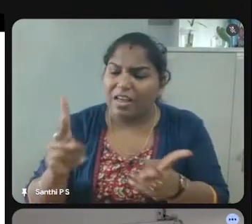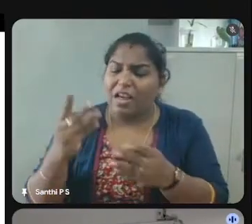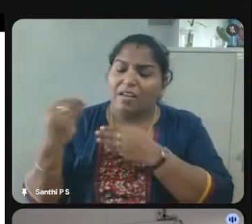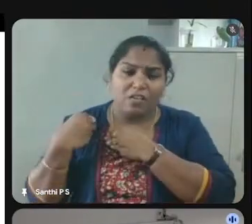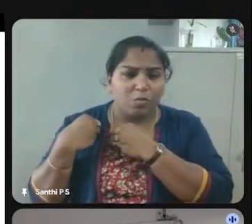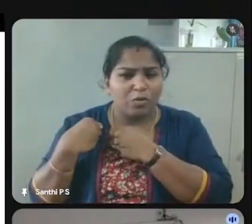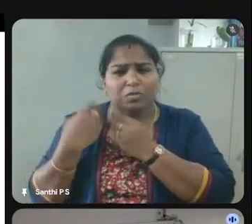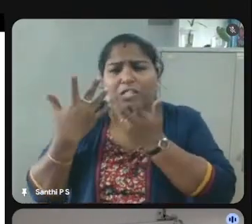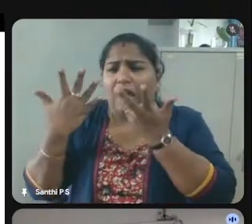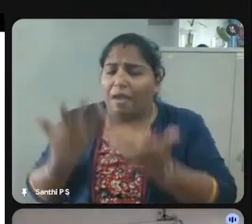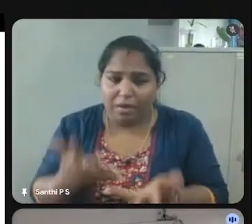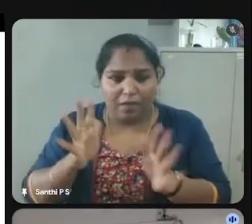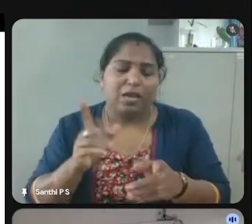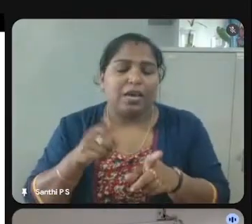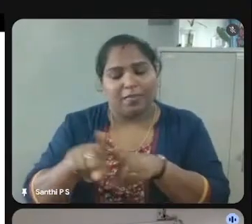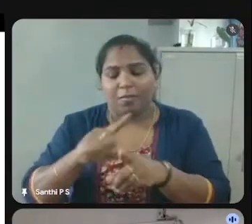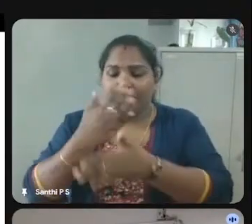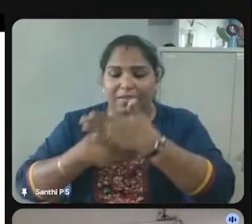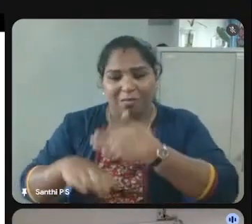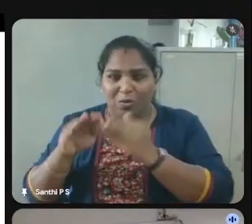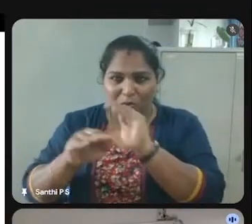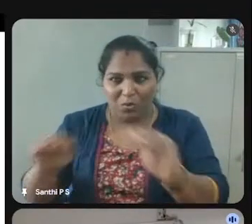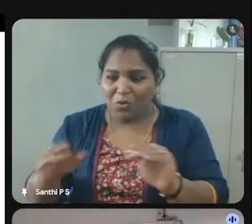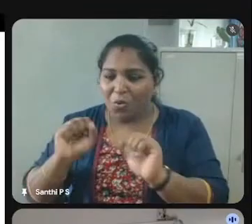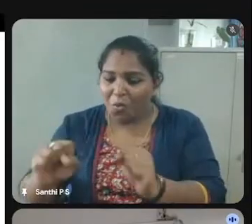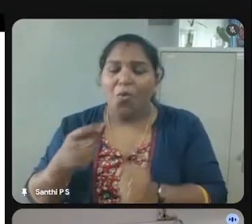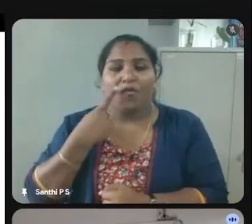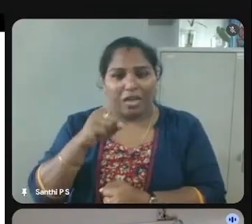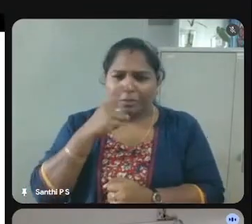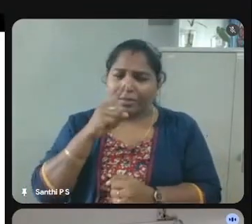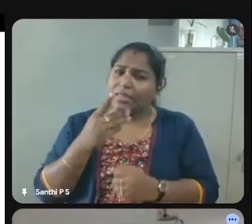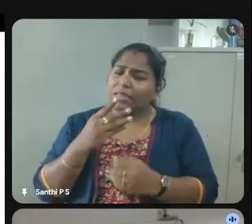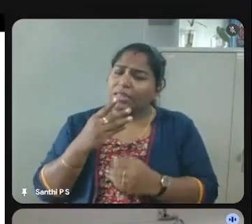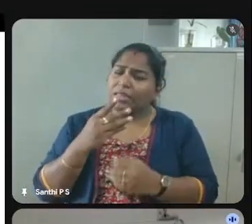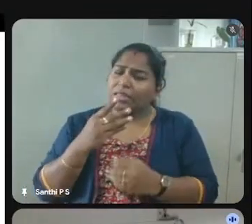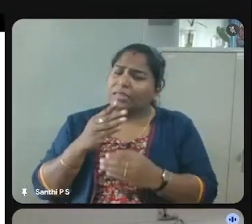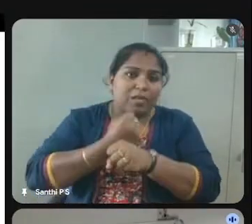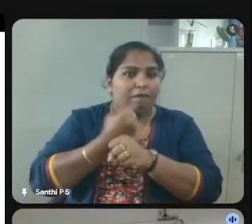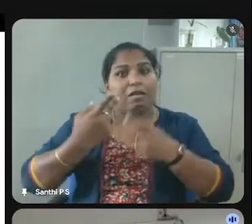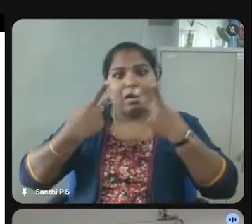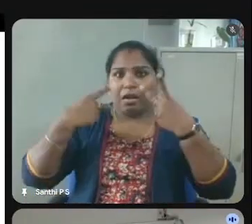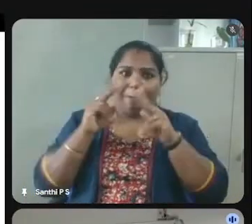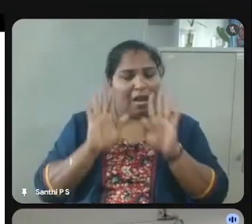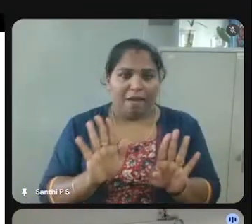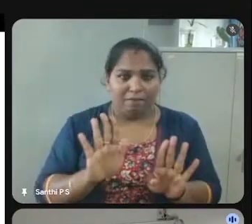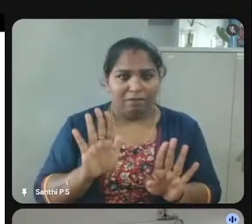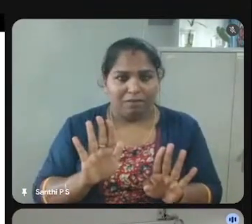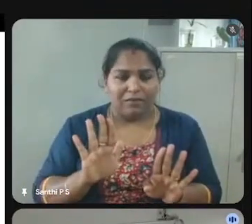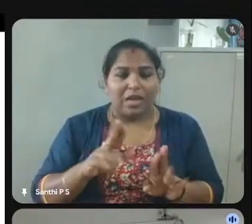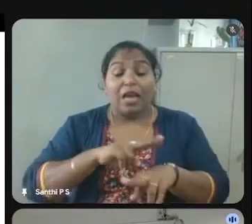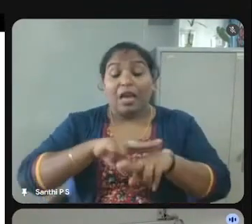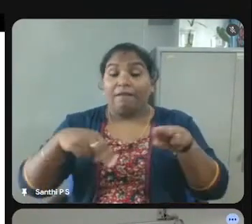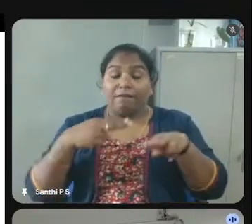എടുക്കുമ്പോൾ ഭിന്നശേഷിക്കാരായിട്ടുള്ള കുട്ടികളുടെ മാതാപിതാക്കൾക്ക് എക്സ്ട്രാ എഫേർട്ട് തന്നെയാണ് തീർച്ചയായിട്ടും. അപ്പോൾ അതിനോടൊപ്പം തന്നെ നമുക്ക് ഫാമിലി റൺ